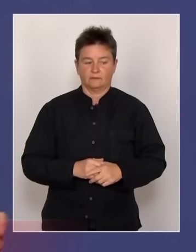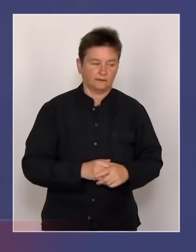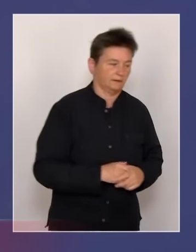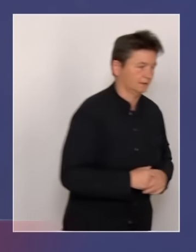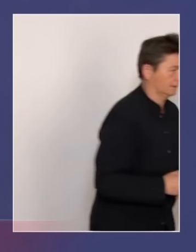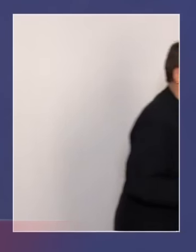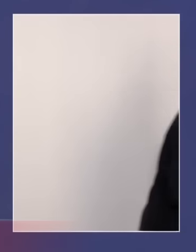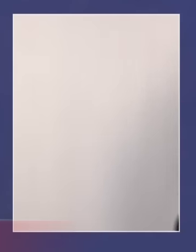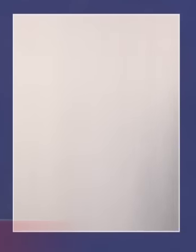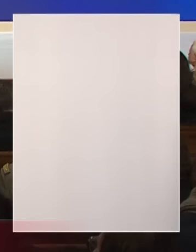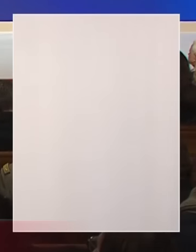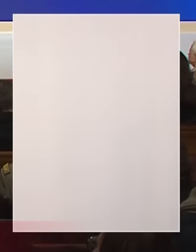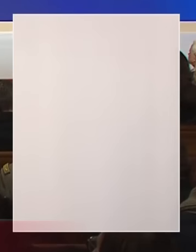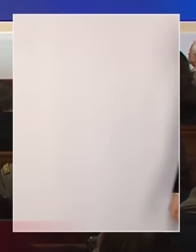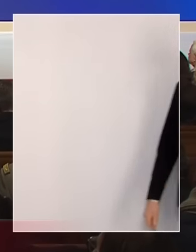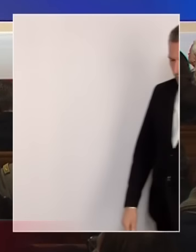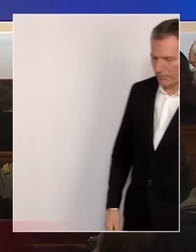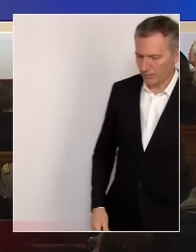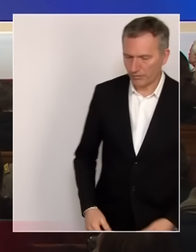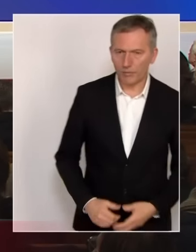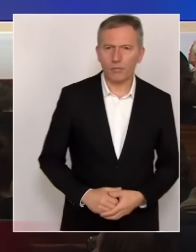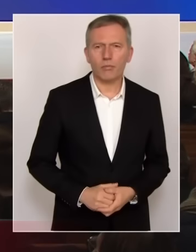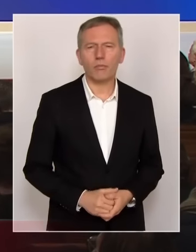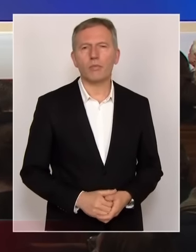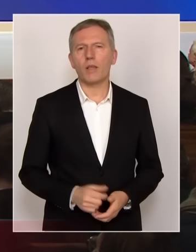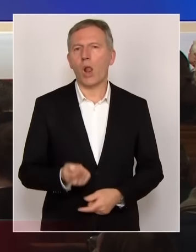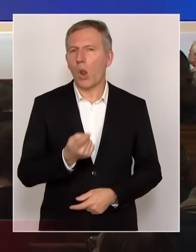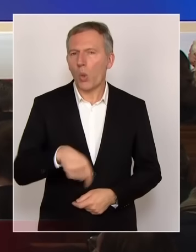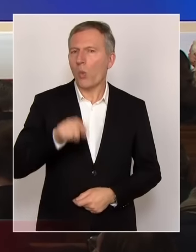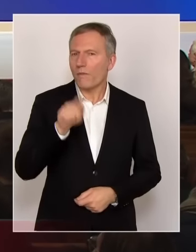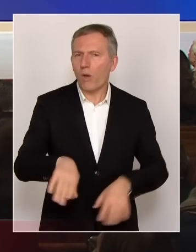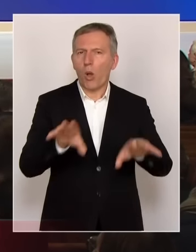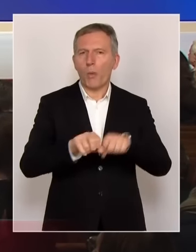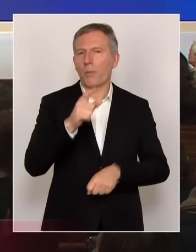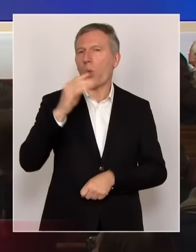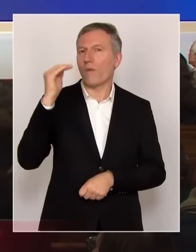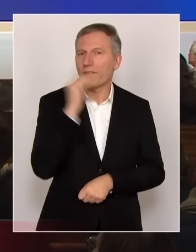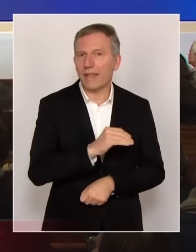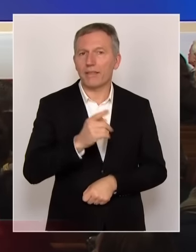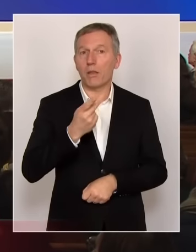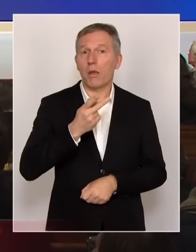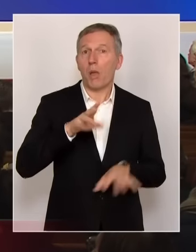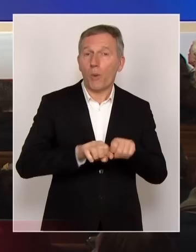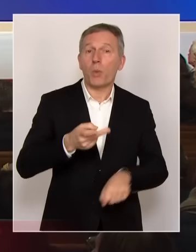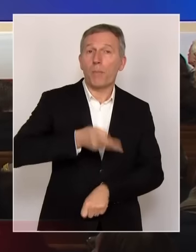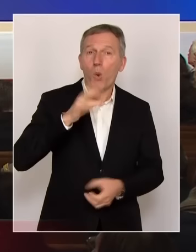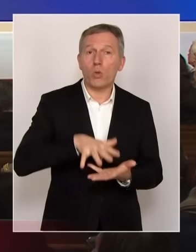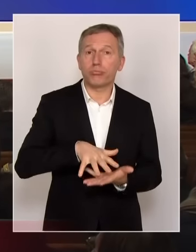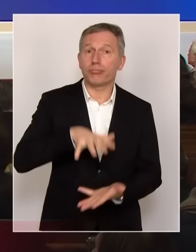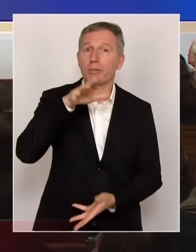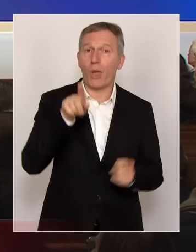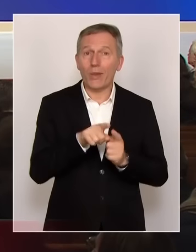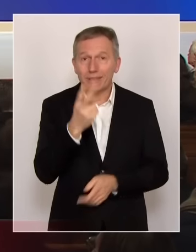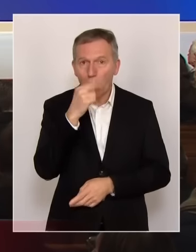Alors, face à cela, on doit produire plus vite, on doit produire davantage et on doit produire plus en